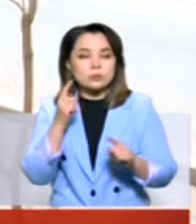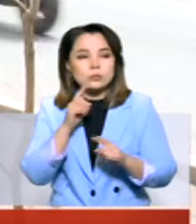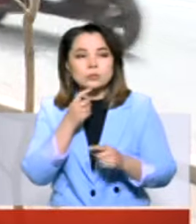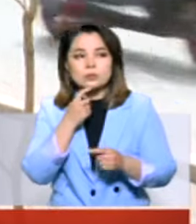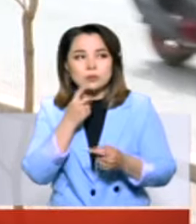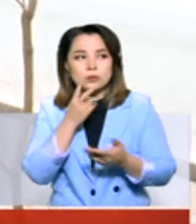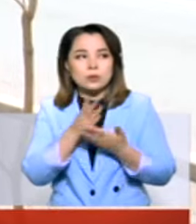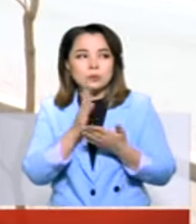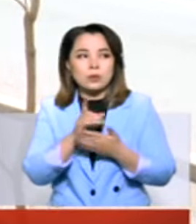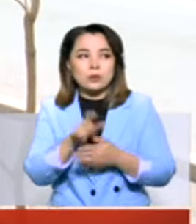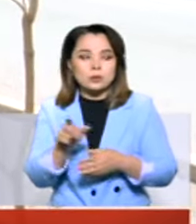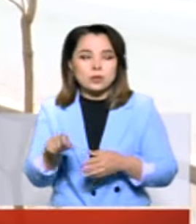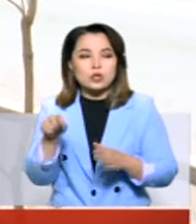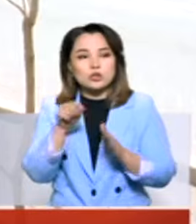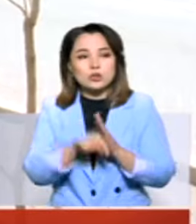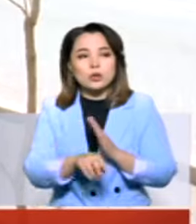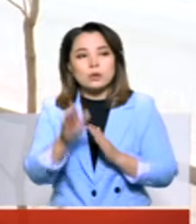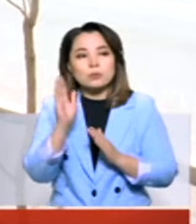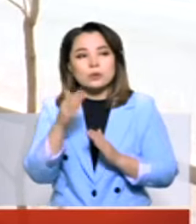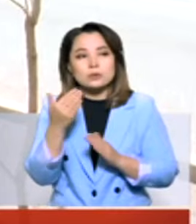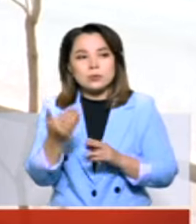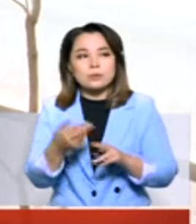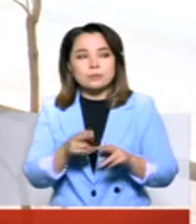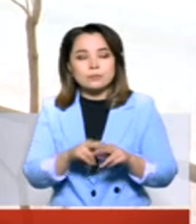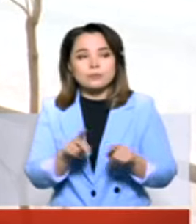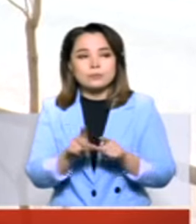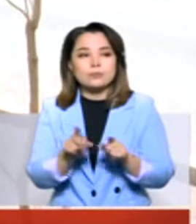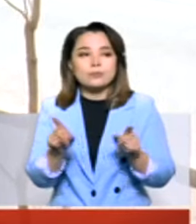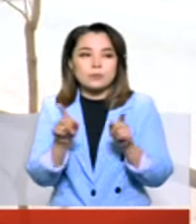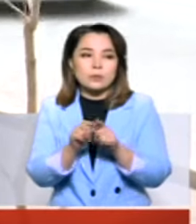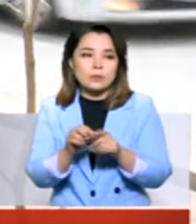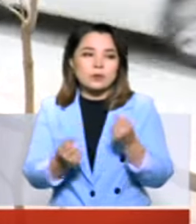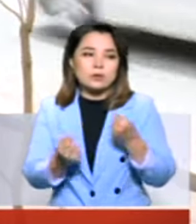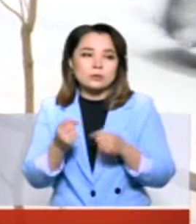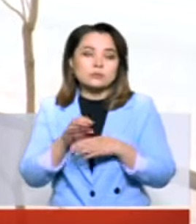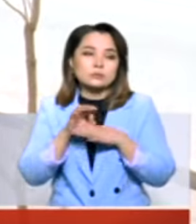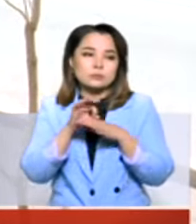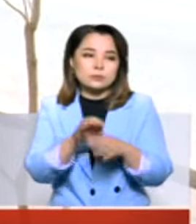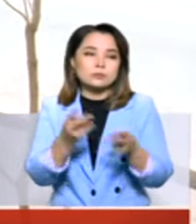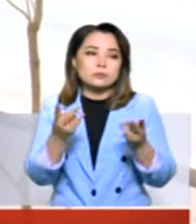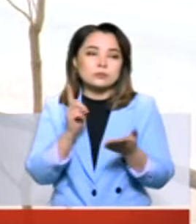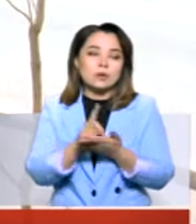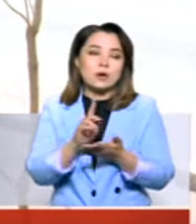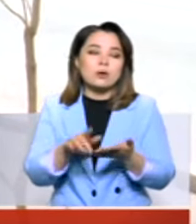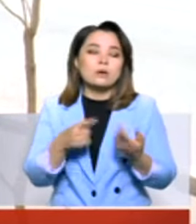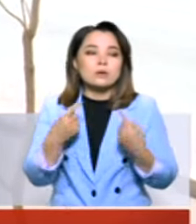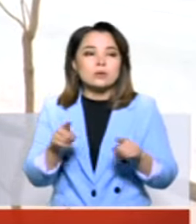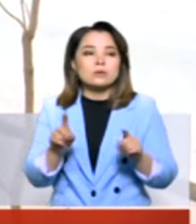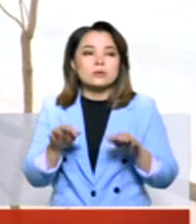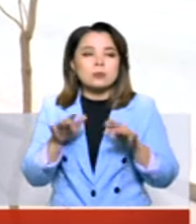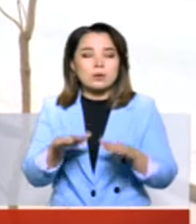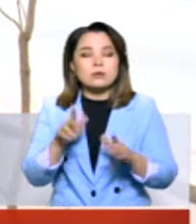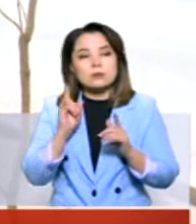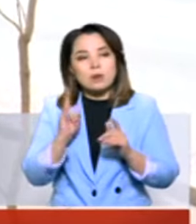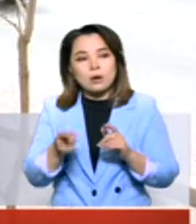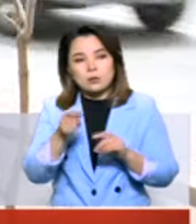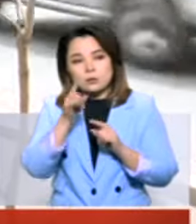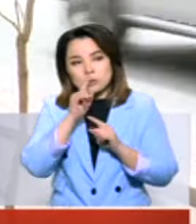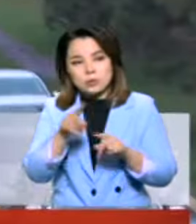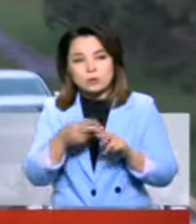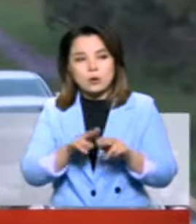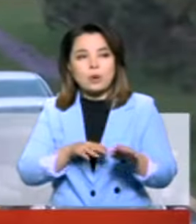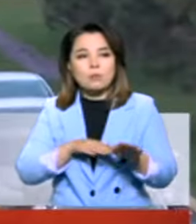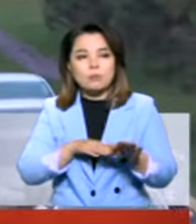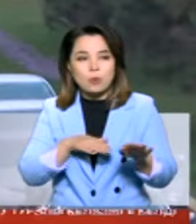ол. Адамдардың жұмыстары іште болса, ол бірге кіру керек қой машинамен, қаланың ішінде олар басқа қалай кіреді? Бәрібір такси шақырады деген сияқты, ол бәрібір